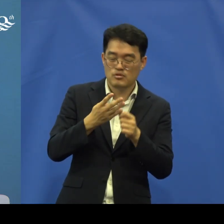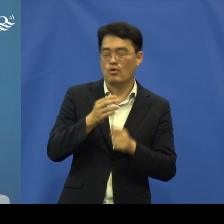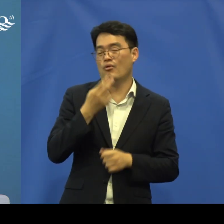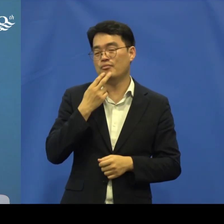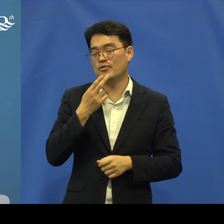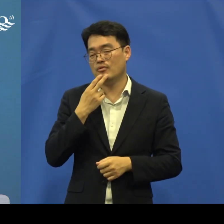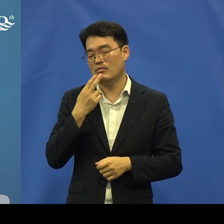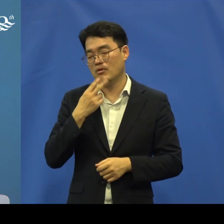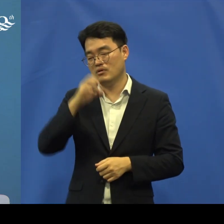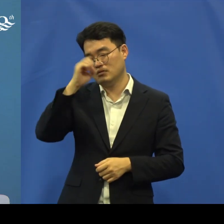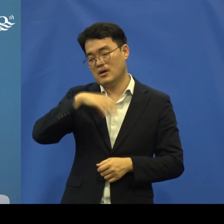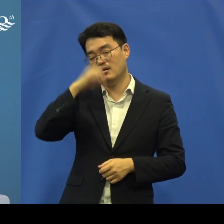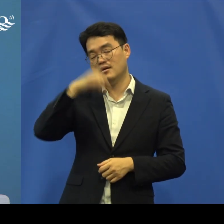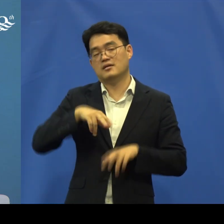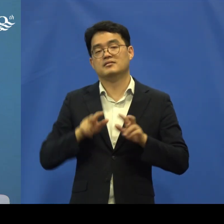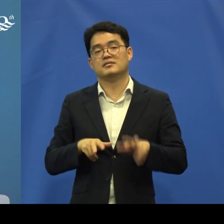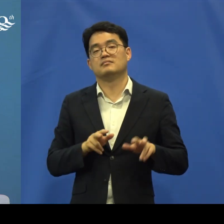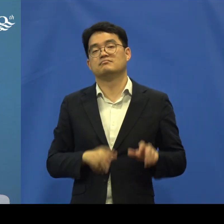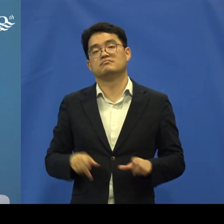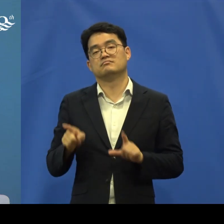없어요.